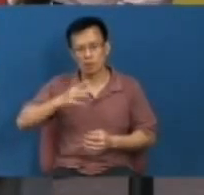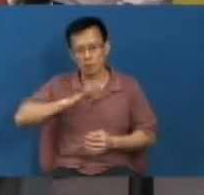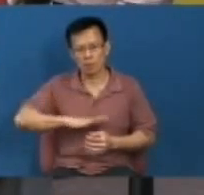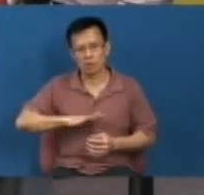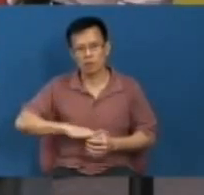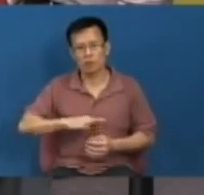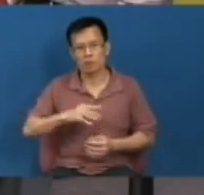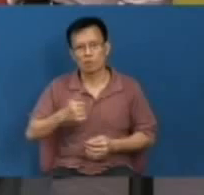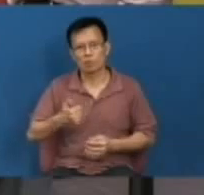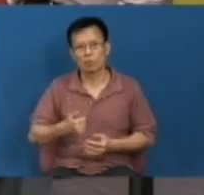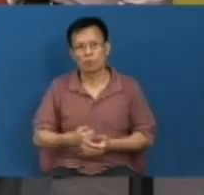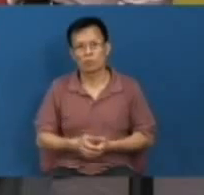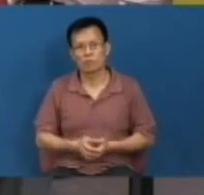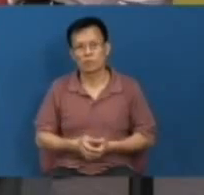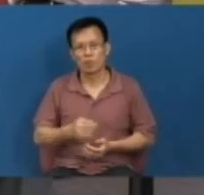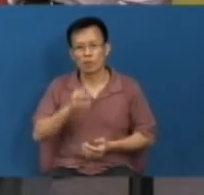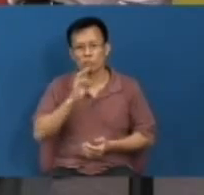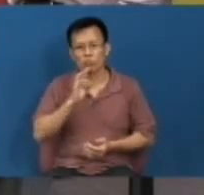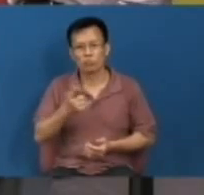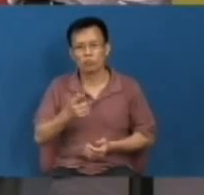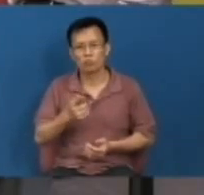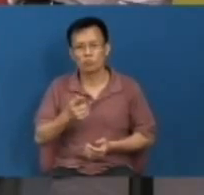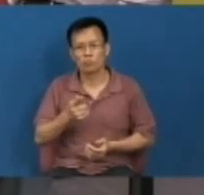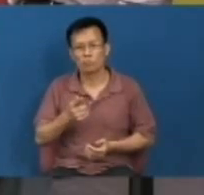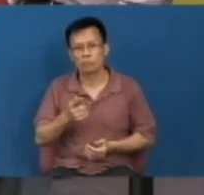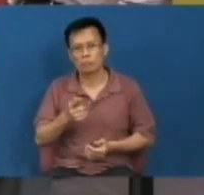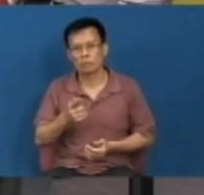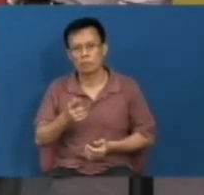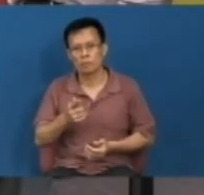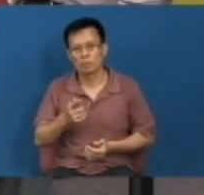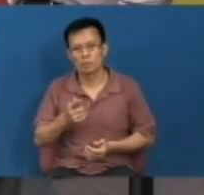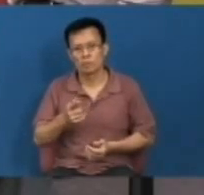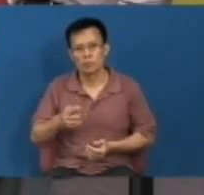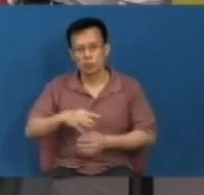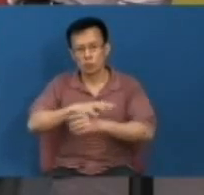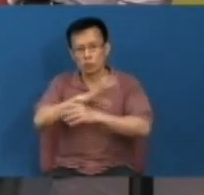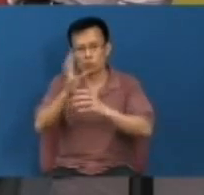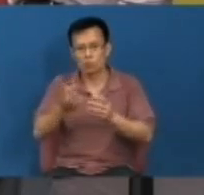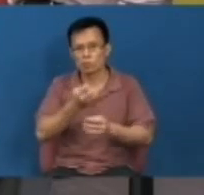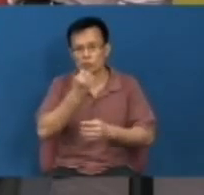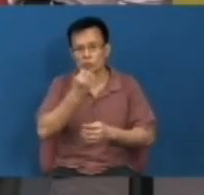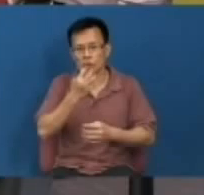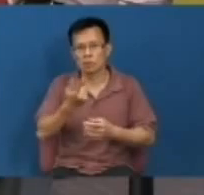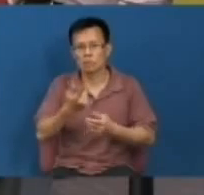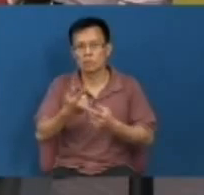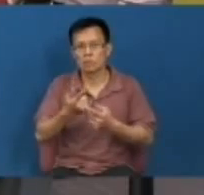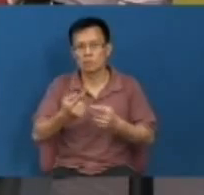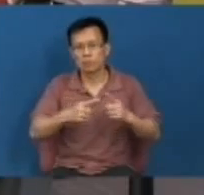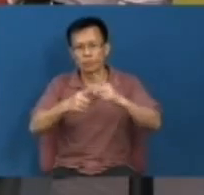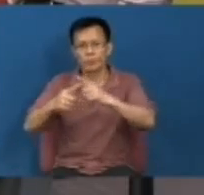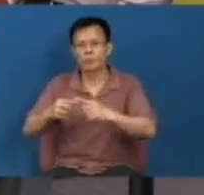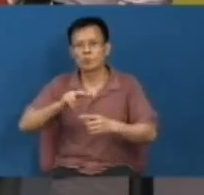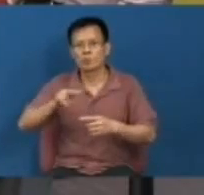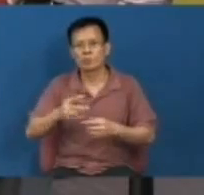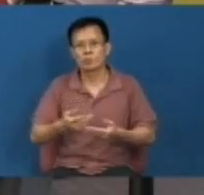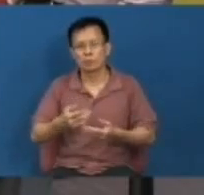嚇。 如果全香港嘅居民可以遇到呢啲咁嘅遭遇，都會自我嘅。 因為同佢哋啲